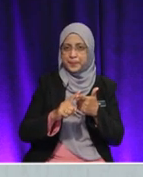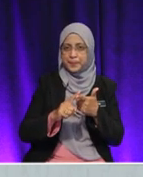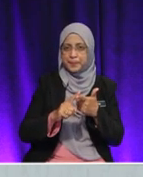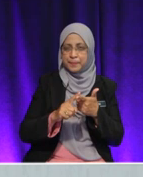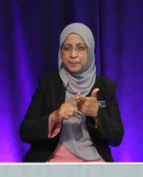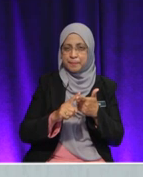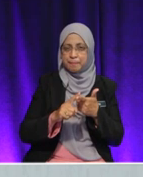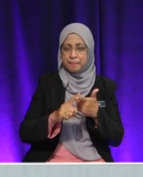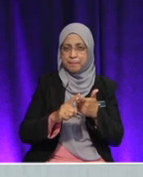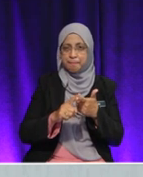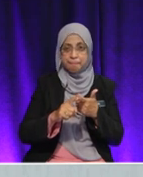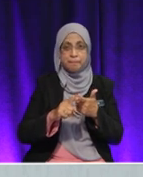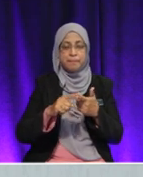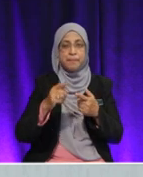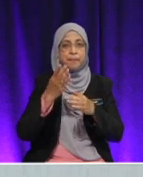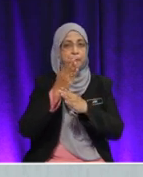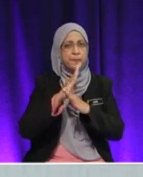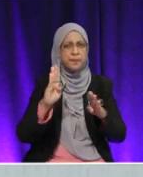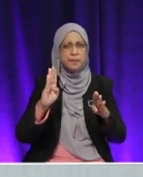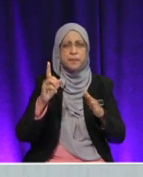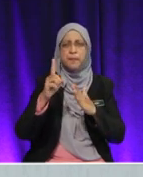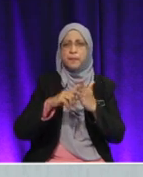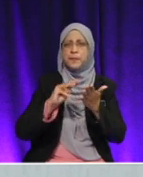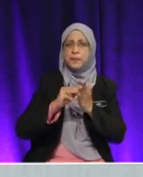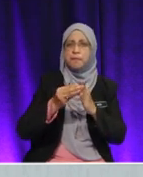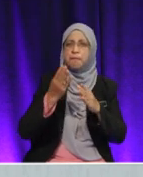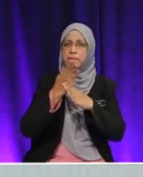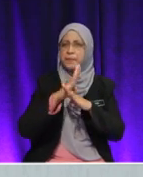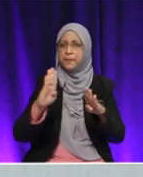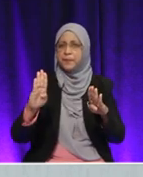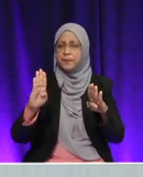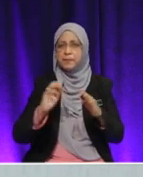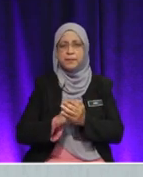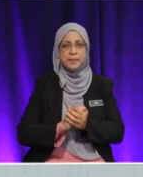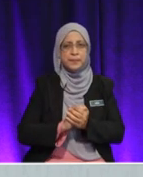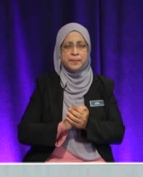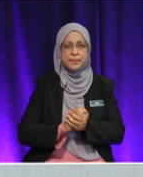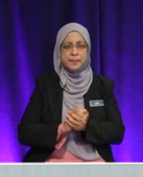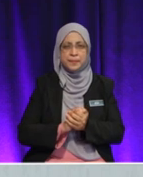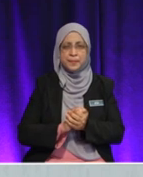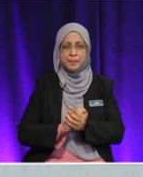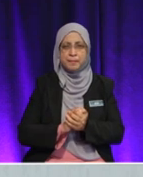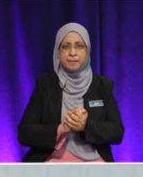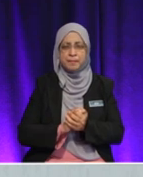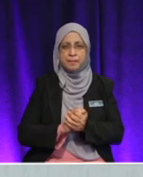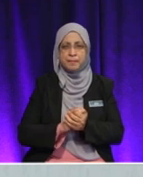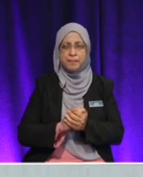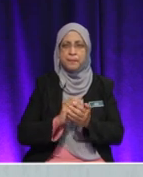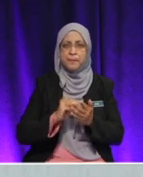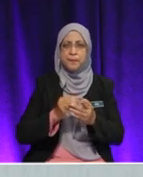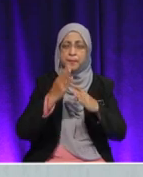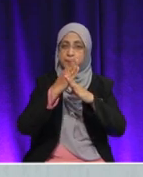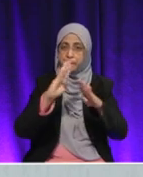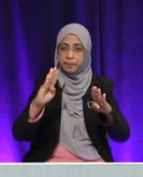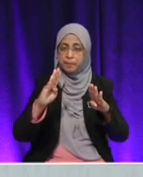kebebasan ya ketika Bagaimana kita dapat mengaplikasikan nilai kebebasan dalam mengekalkan